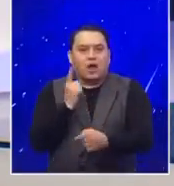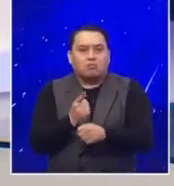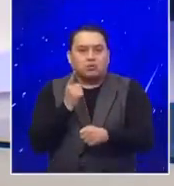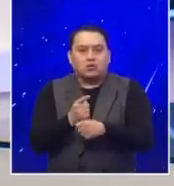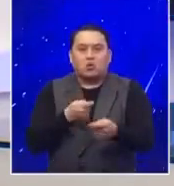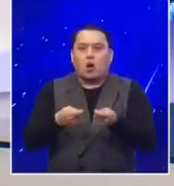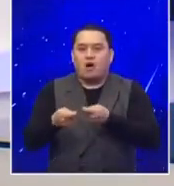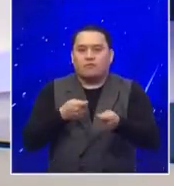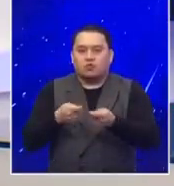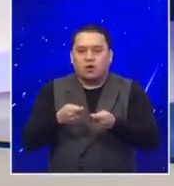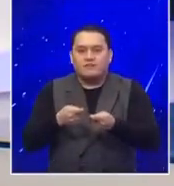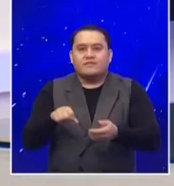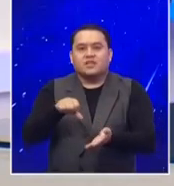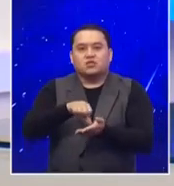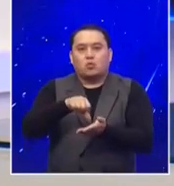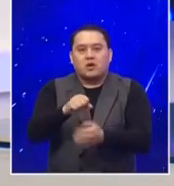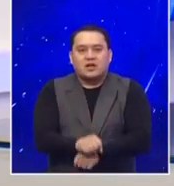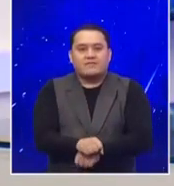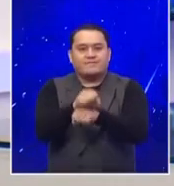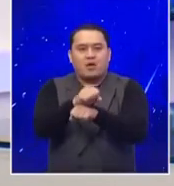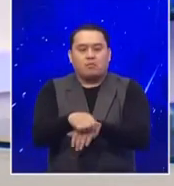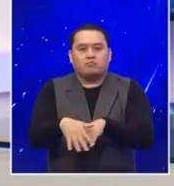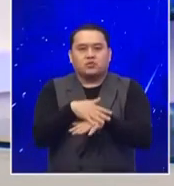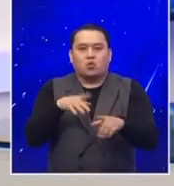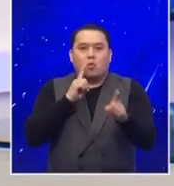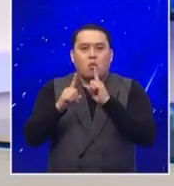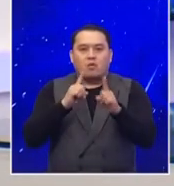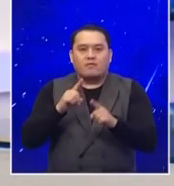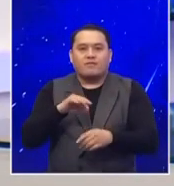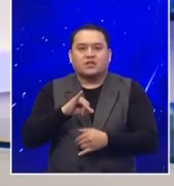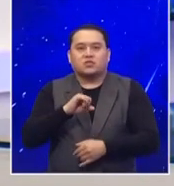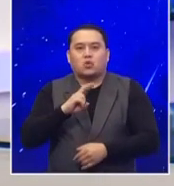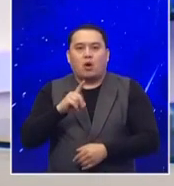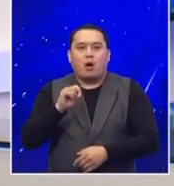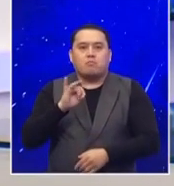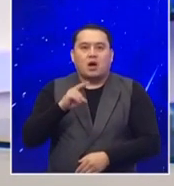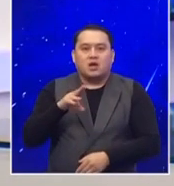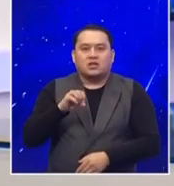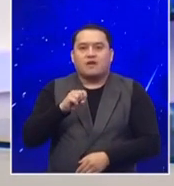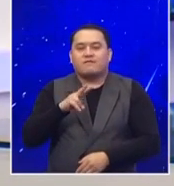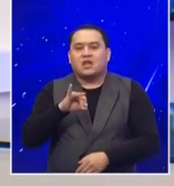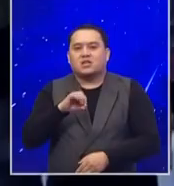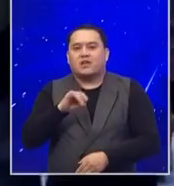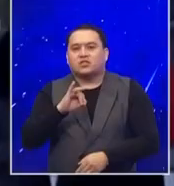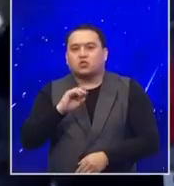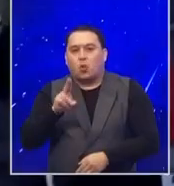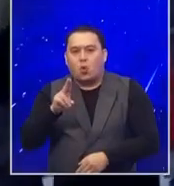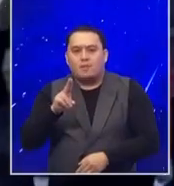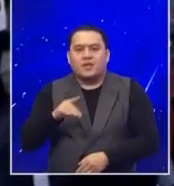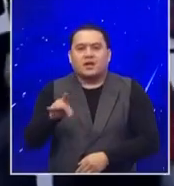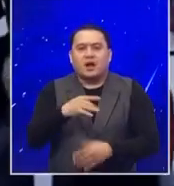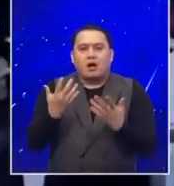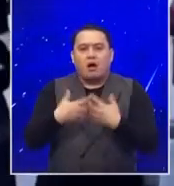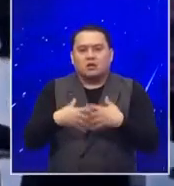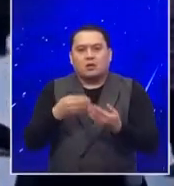запрету властей. Серия выступлений началась с митингов на Дальнем Востоке. В Хабаровске и Владивостоке, по оценкам